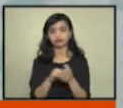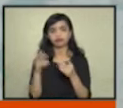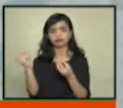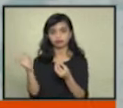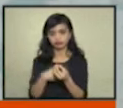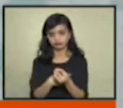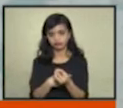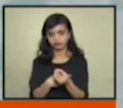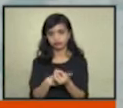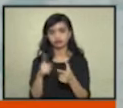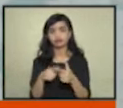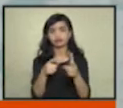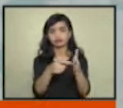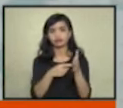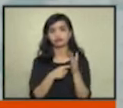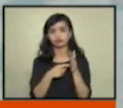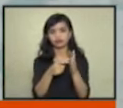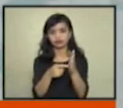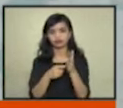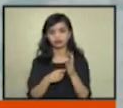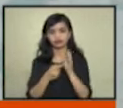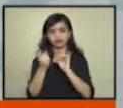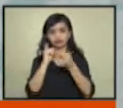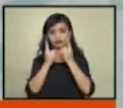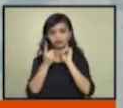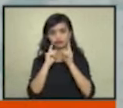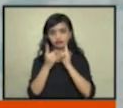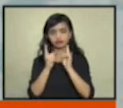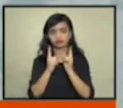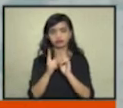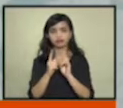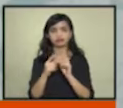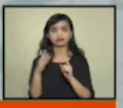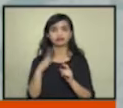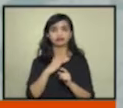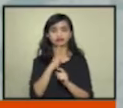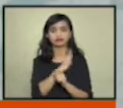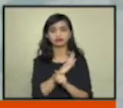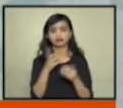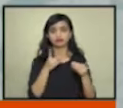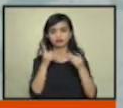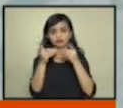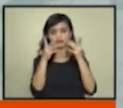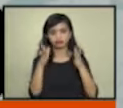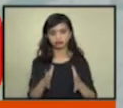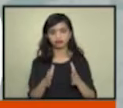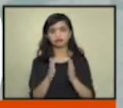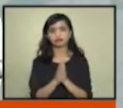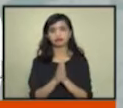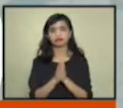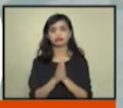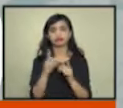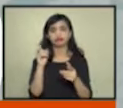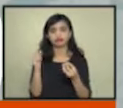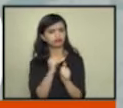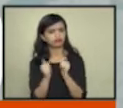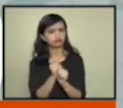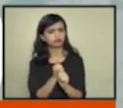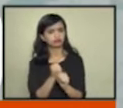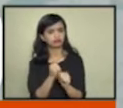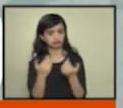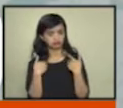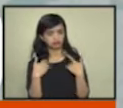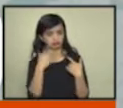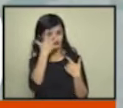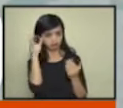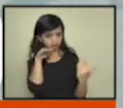niya, hindi man lang nakikipag-usap sa mga board of director, wala man lang sa meeting po, basta tinatanggal niya. May galit